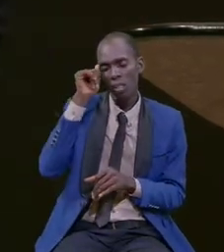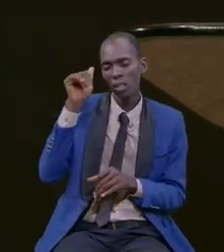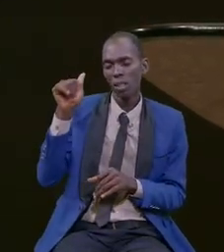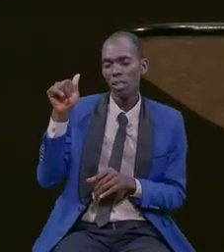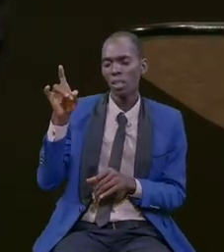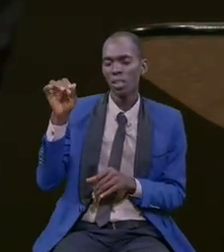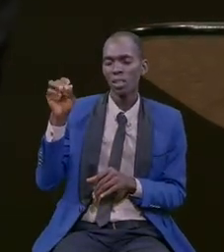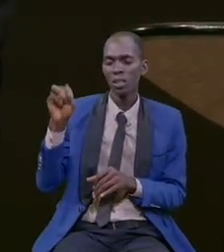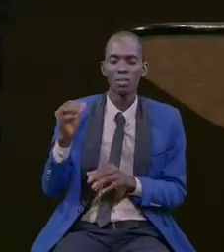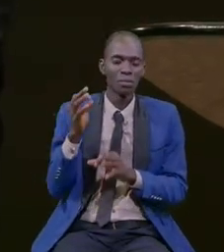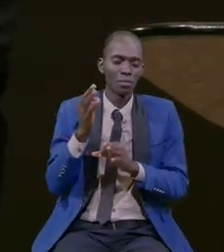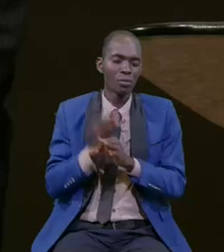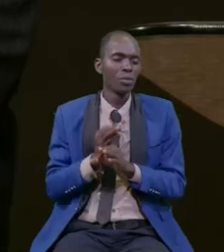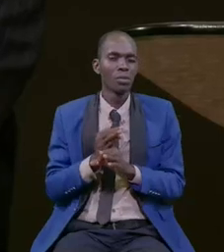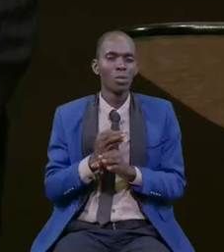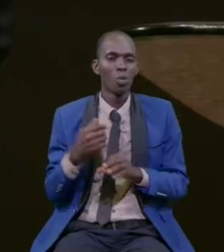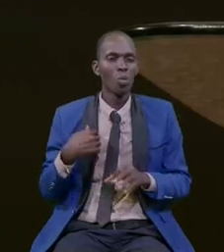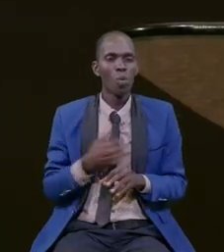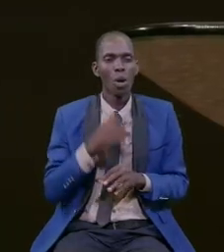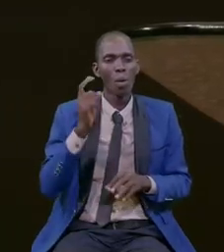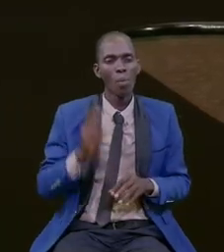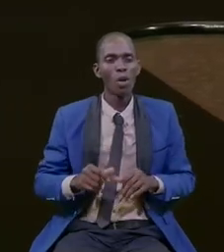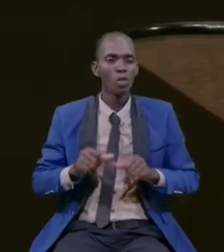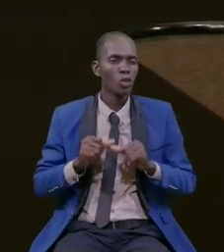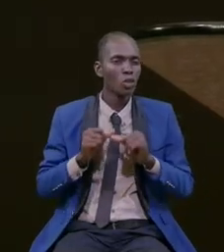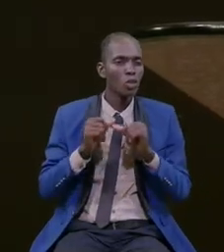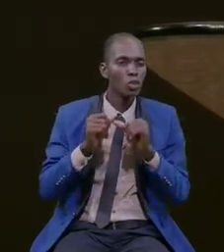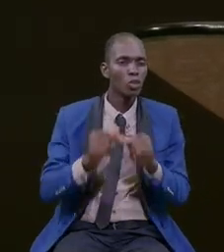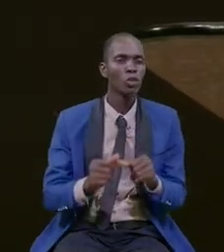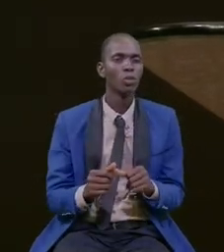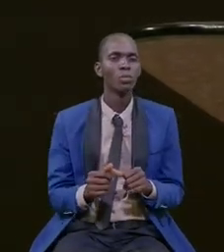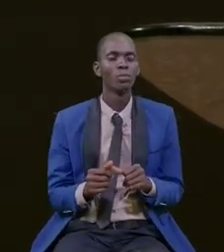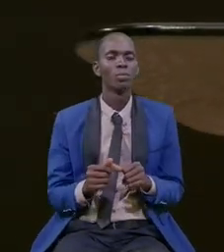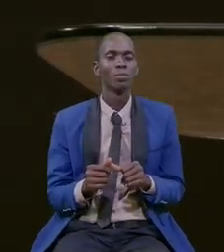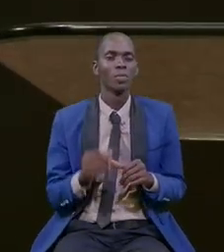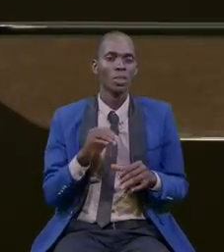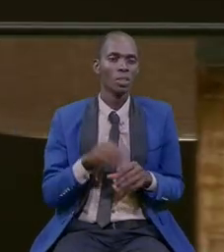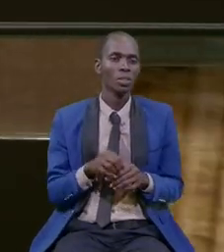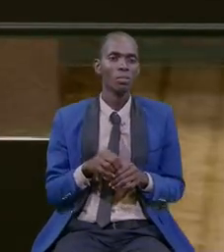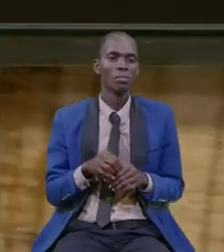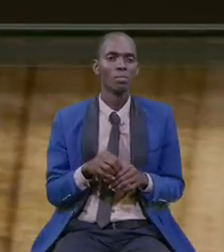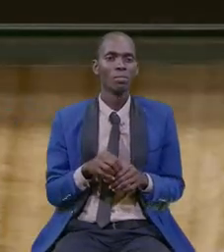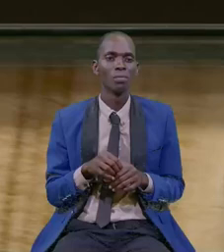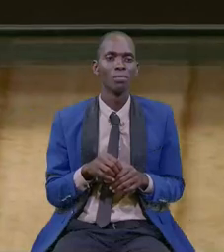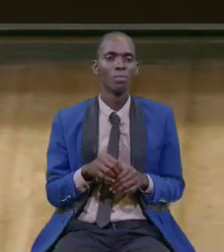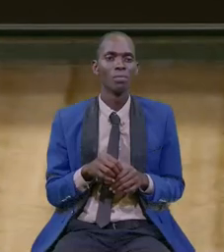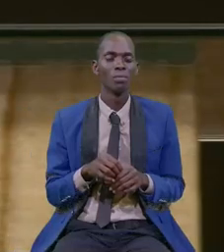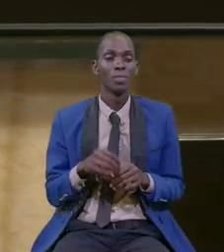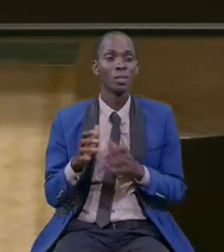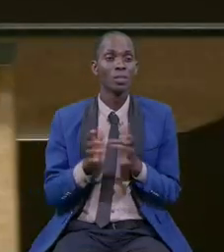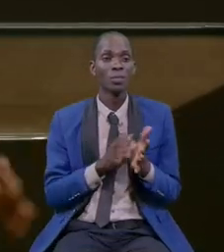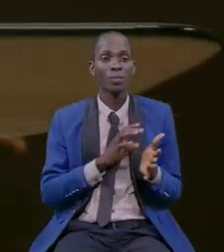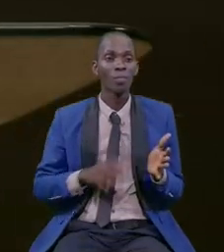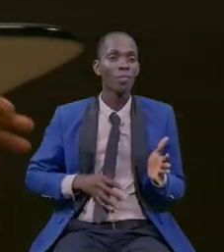dans l'obéissance à la parole de l'Éternel si nous avons vraiment la foi et c'est ce que Jésus voulait dire en posant la